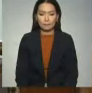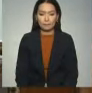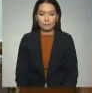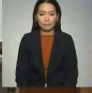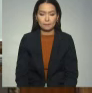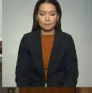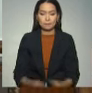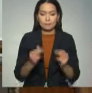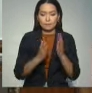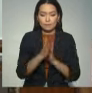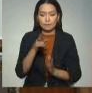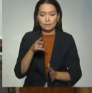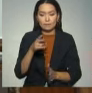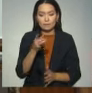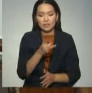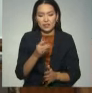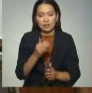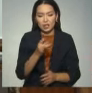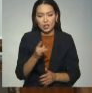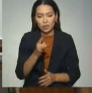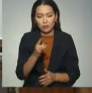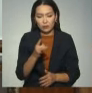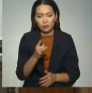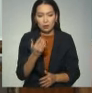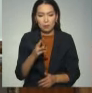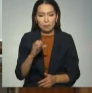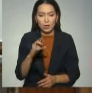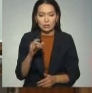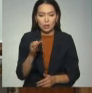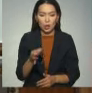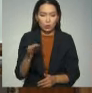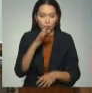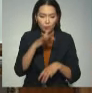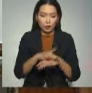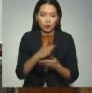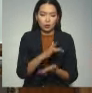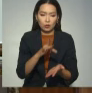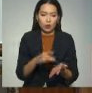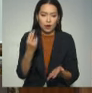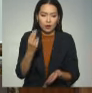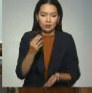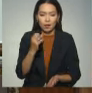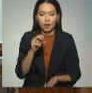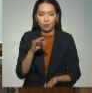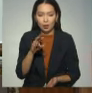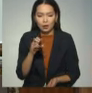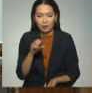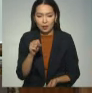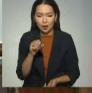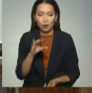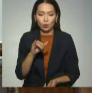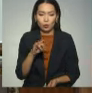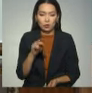Рост инфляции выше республиканского уровня фиксируется в Мангистауской области, городе Астана, Акмолинской, Улытауской и